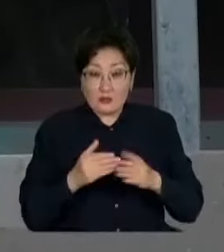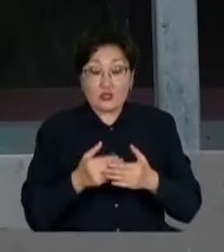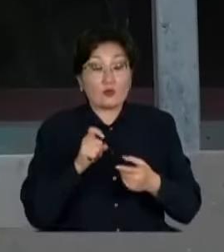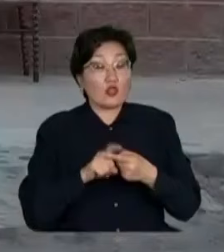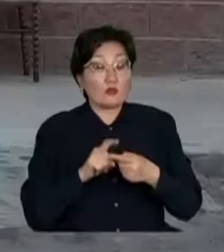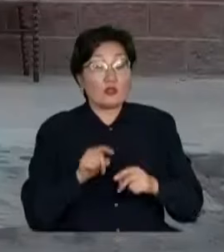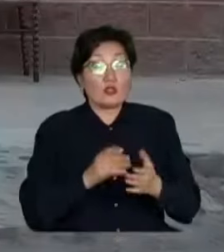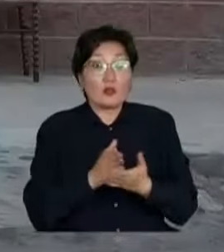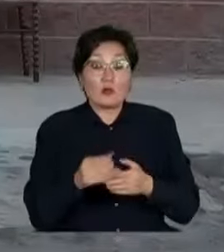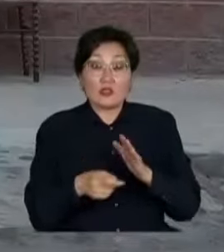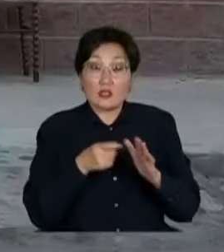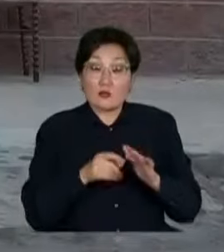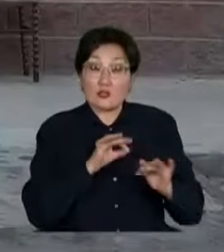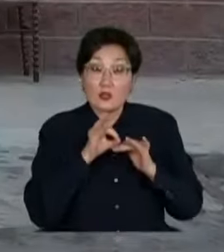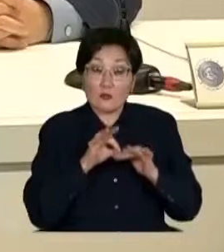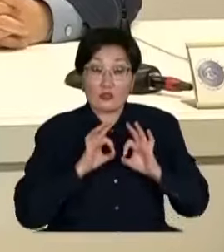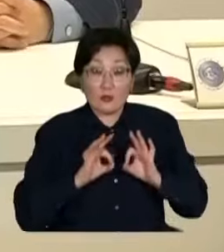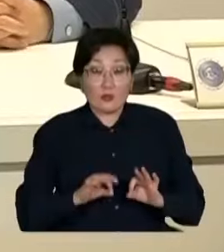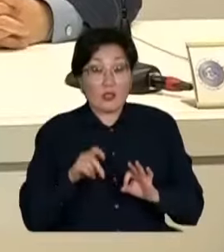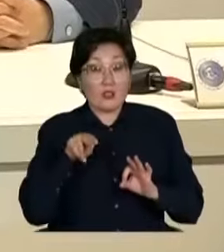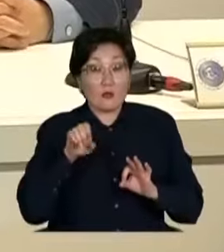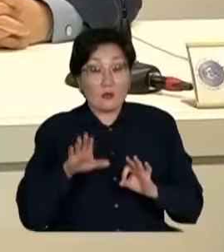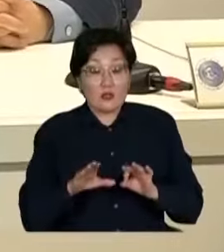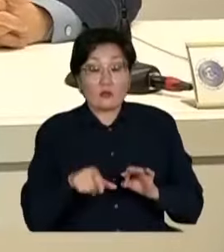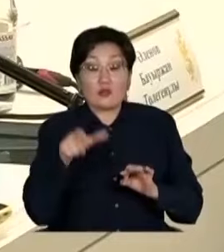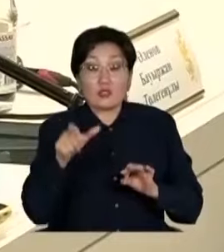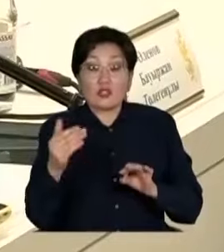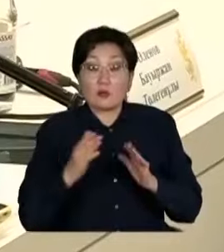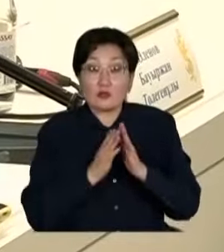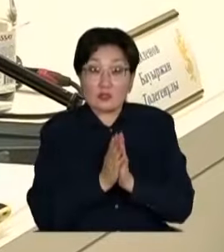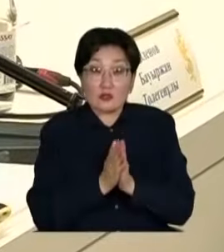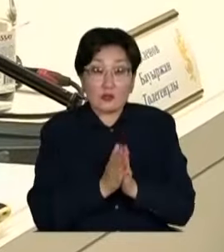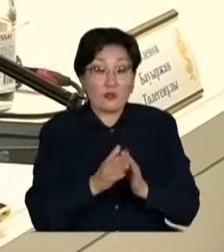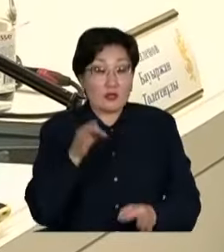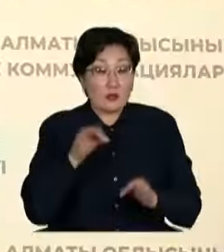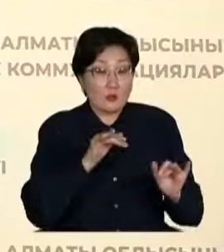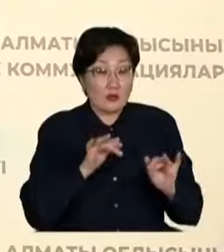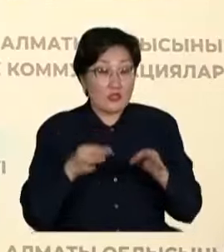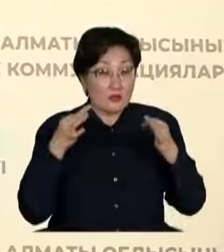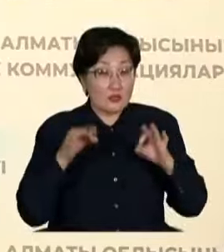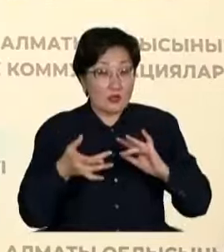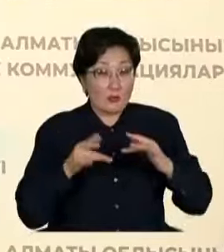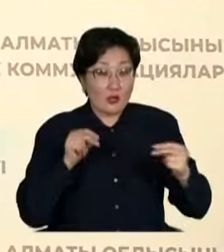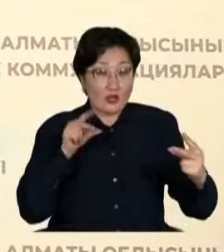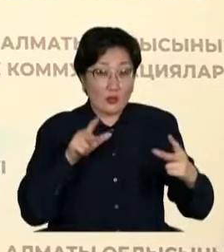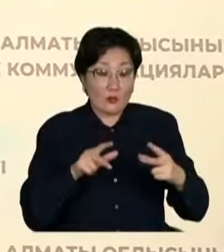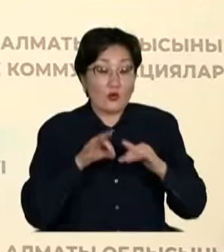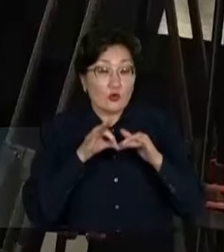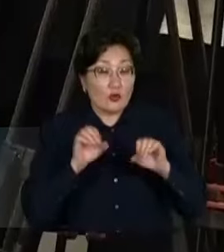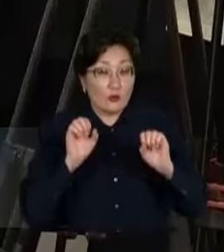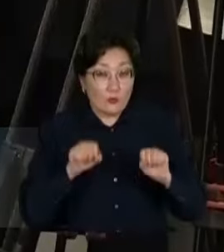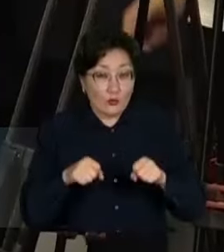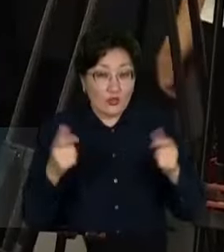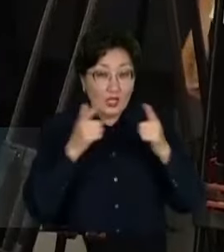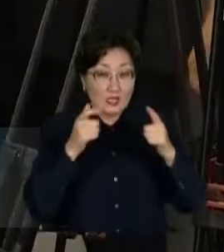қатысты қызметтік тексеріс жүріп жатыр. Прокурор Берік Адамов жәбірленушілердің сұрауы бойынша сот процесі ашық түрде онлайн режимде өтуі мүмкін екенін де